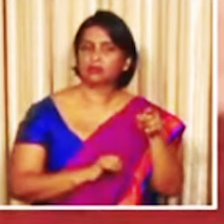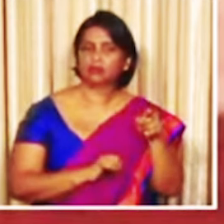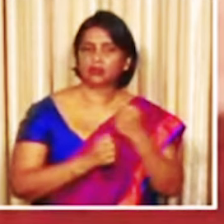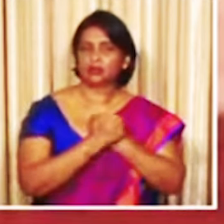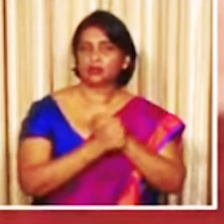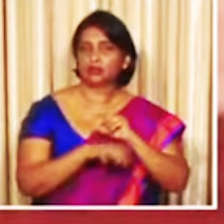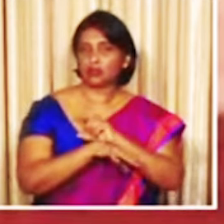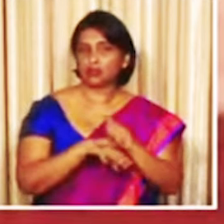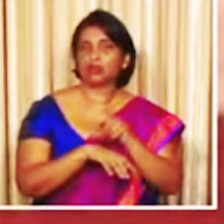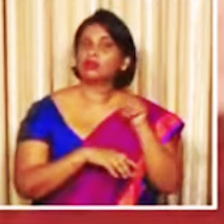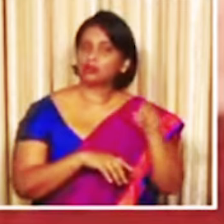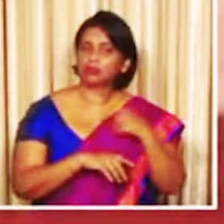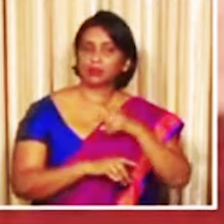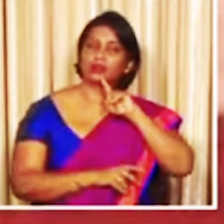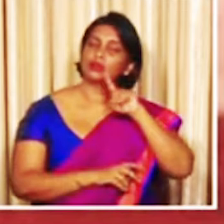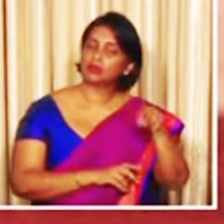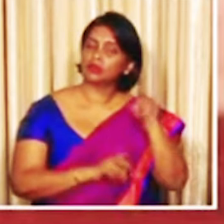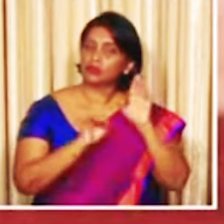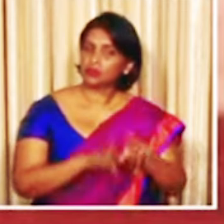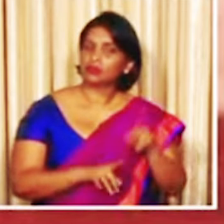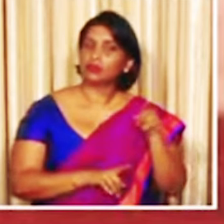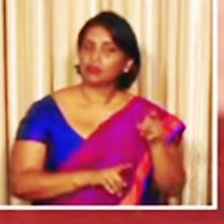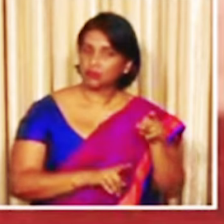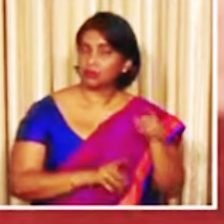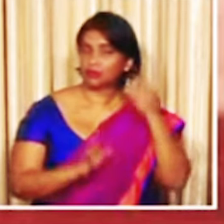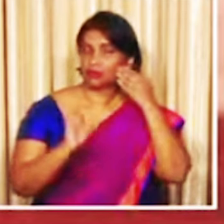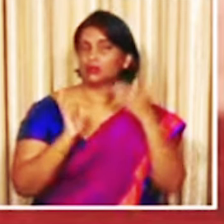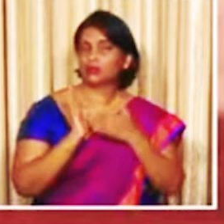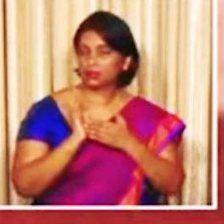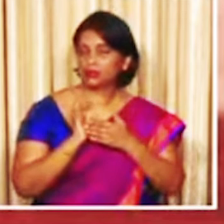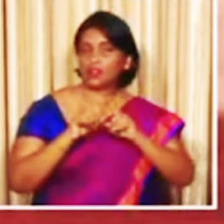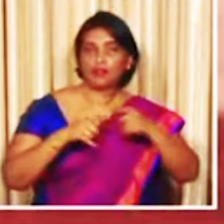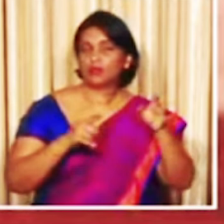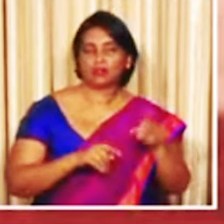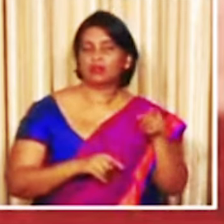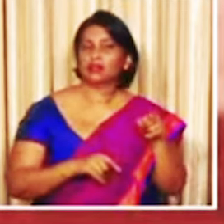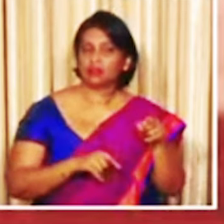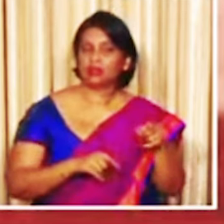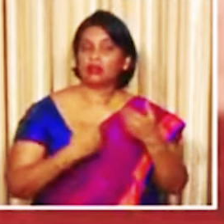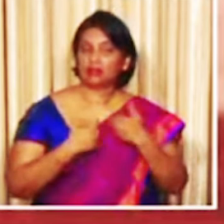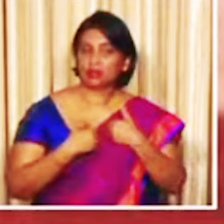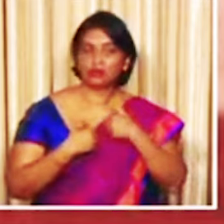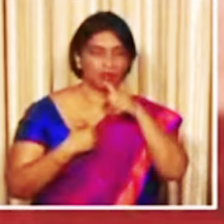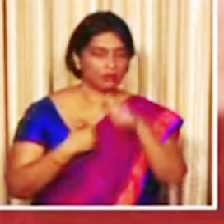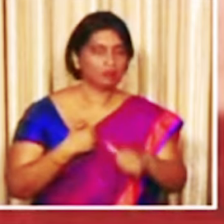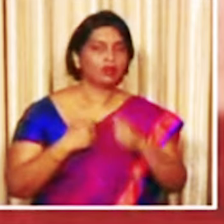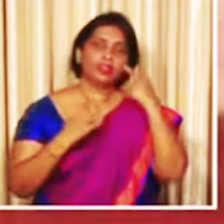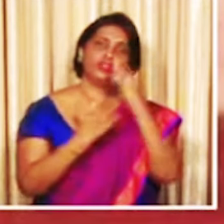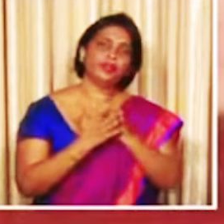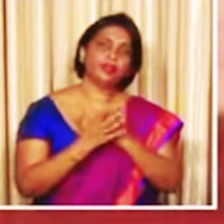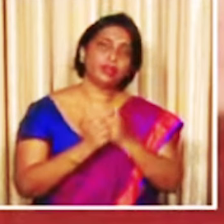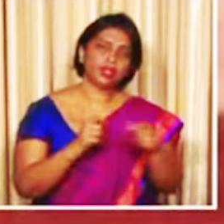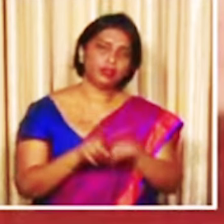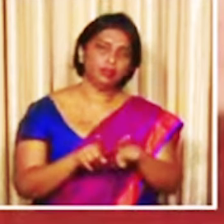බන්ධනාගාර කොමසාරිස් ජෙනරල් තුමා අපි දැනුවත් කරන්නම්. හැබැයි ඒ කාරණාව සිදු කරන්න වෙන මොනවත් නිසා නෙවෙයි. අපි පැහැදිලිවම උපදෙස් ලබා දීලා තියෙනවා